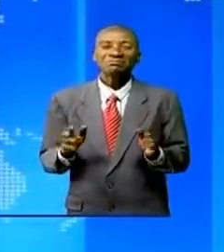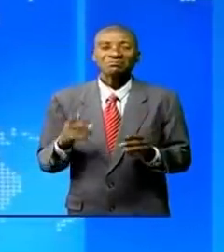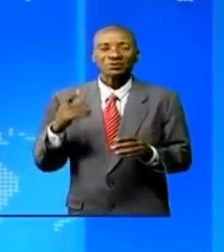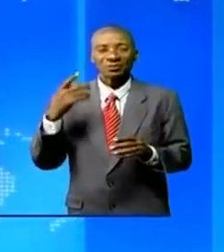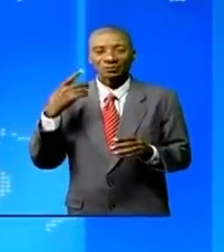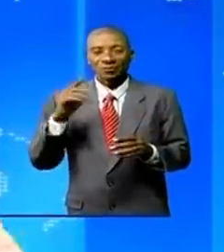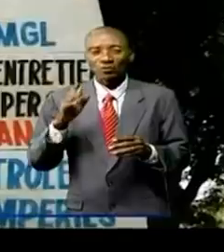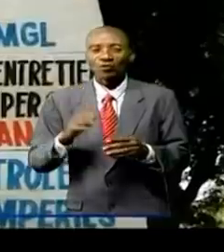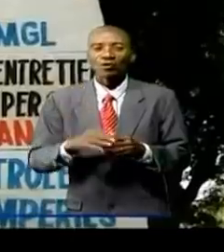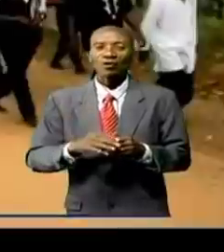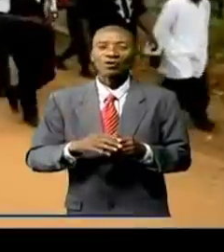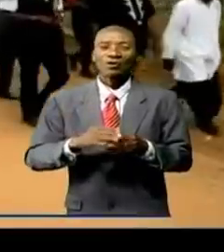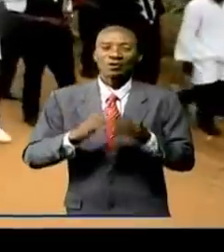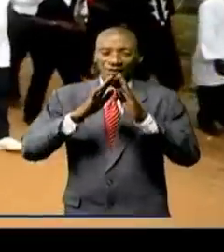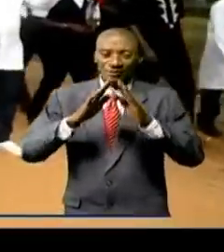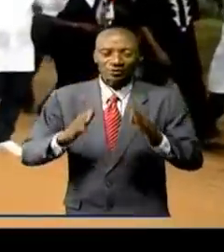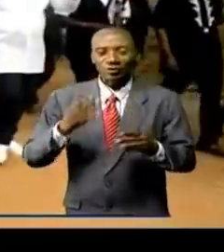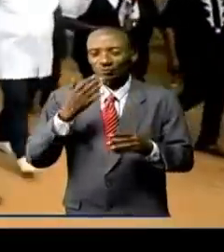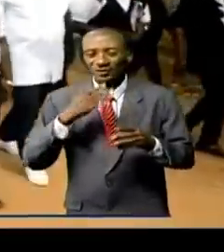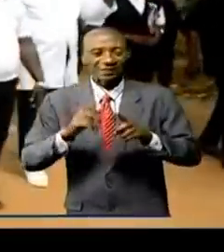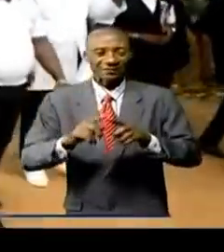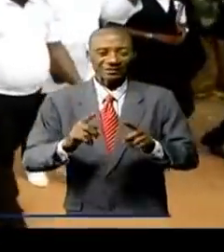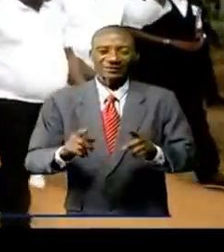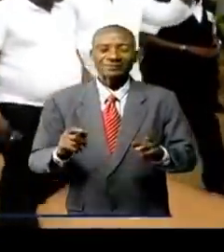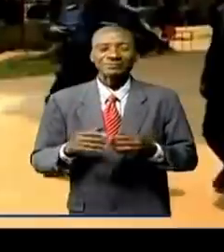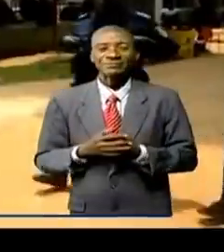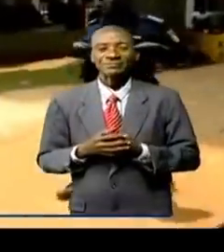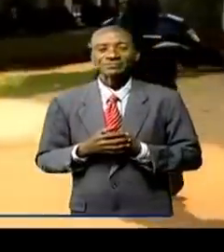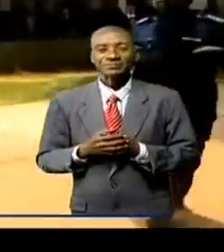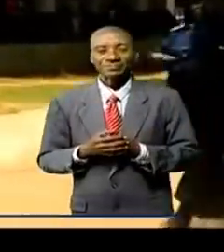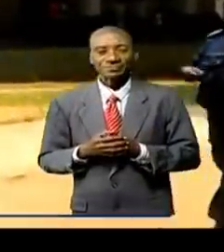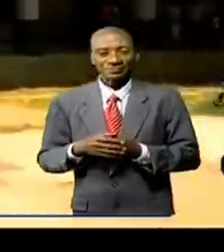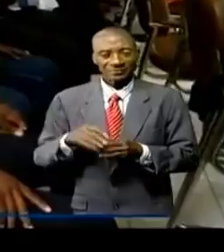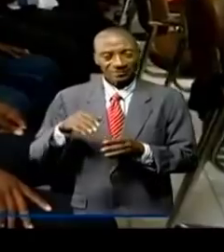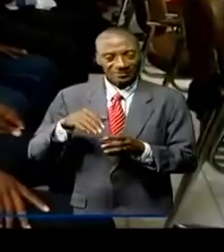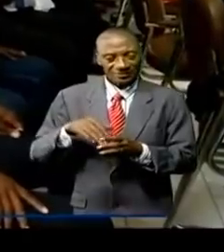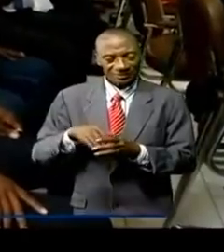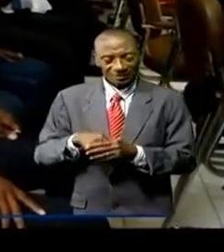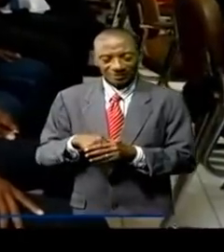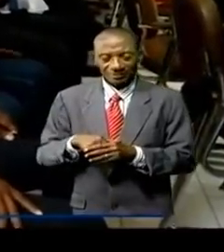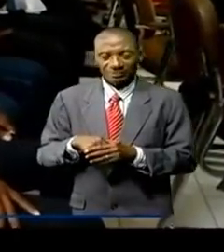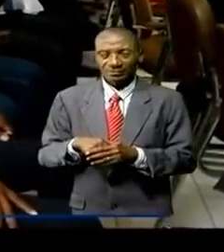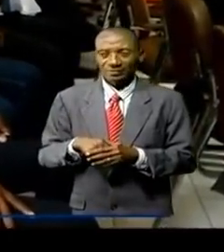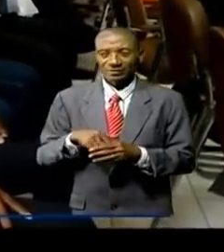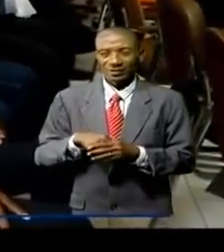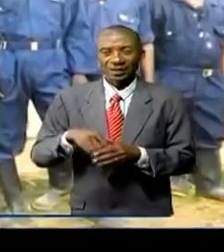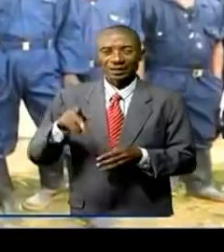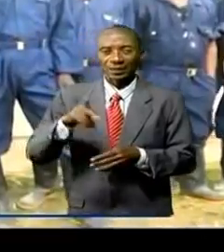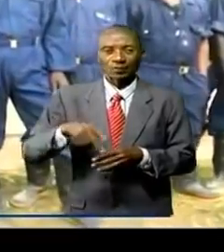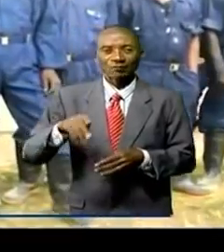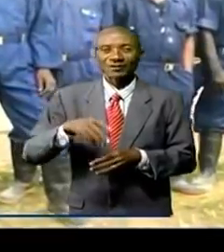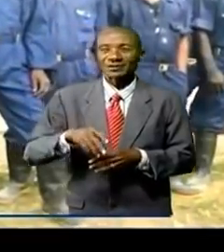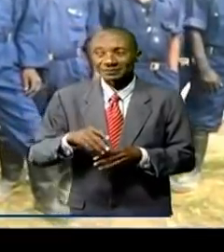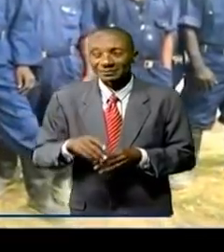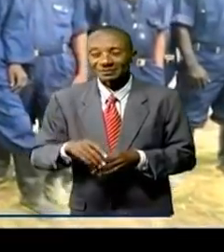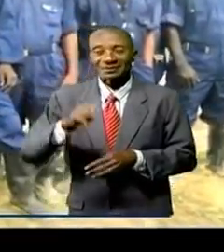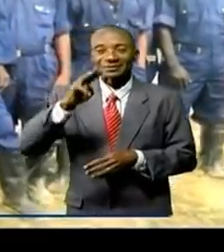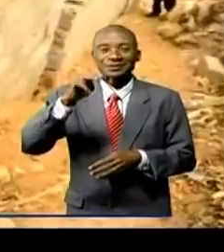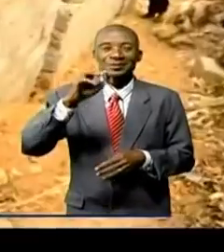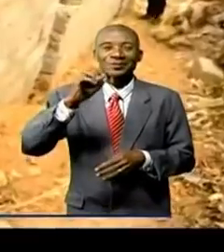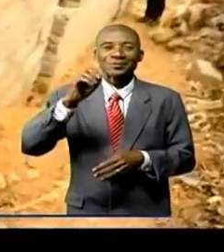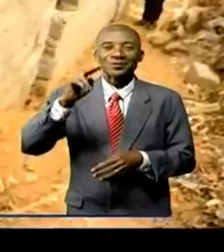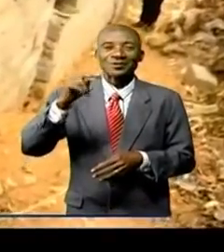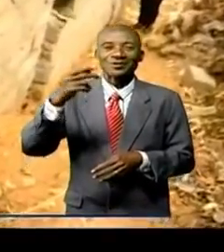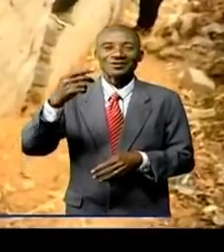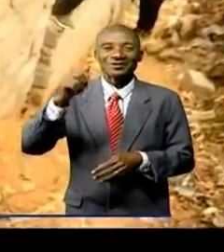de base. Bientôt, les artères principales de la ville de Lissala, chef-lieu de la province de la Mangala, seront complètement modernisées par la direction provinciale de